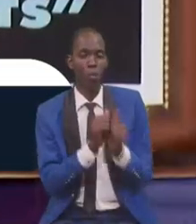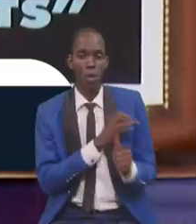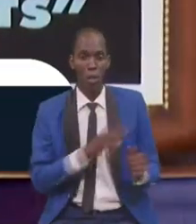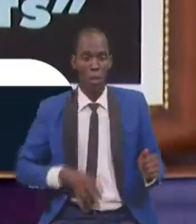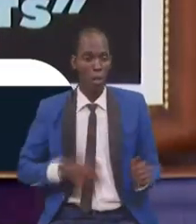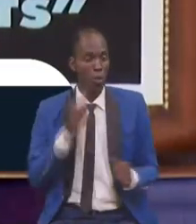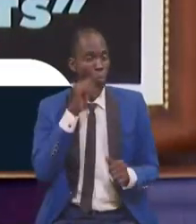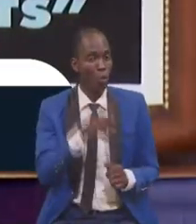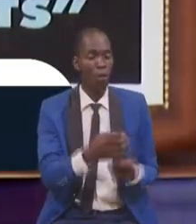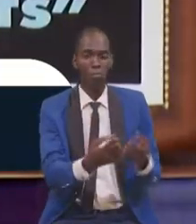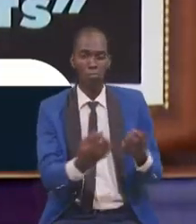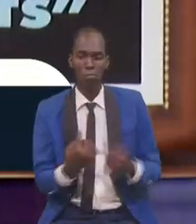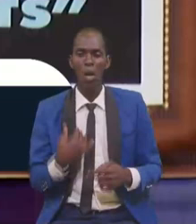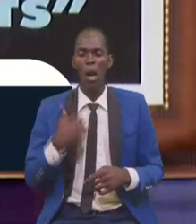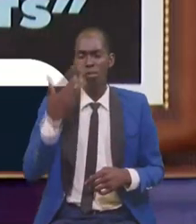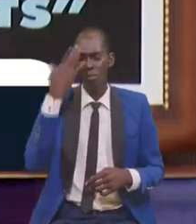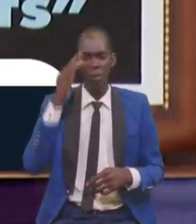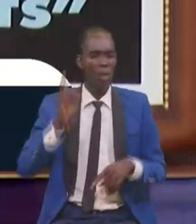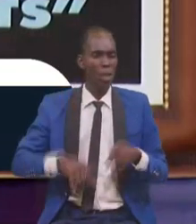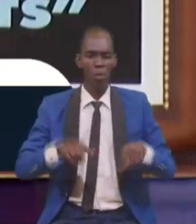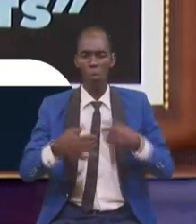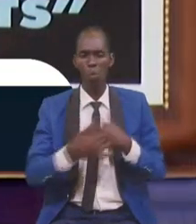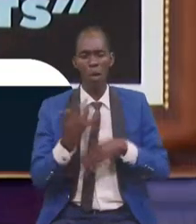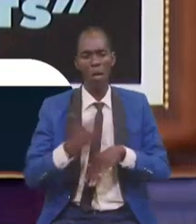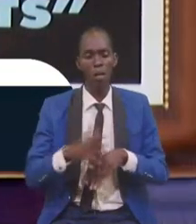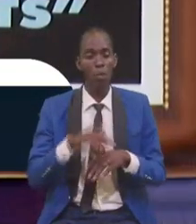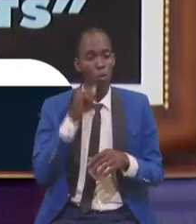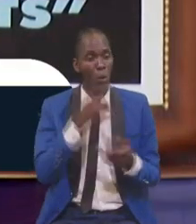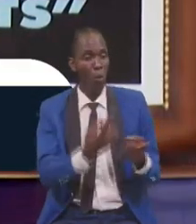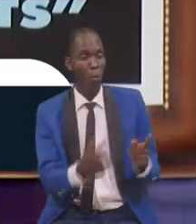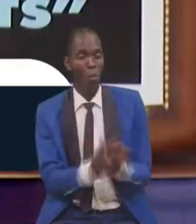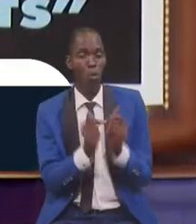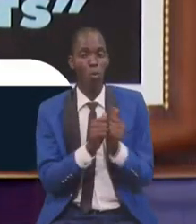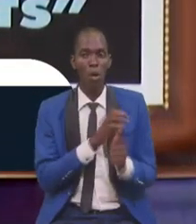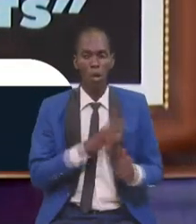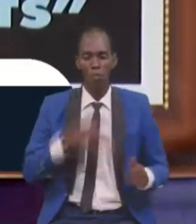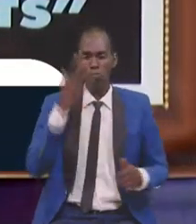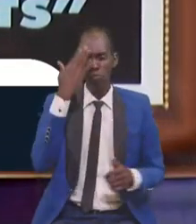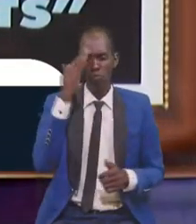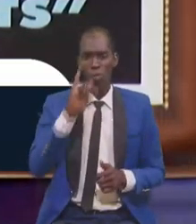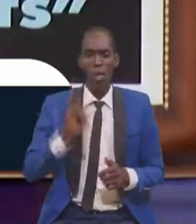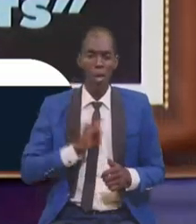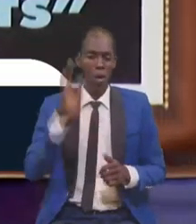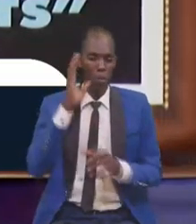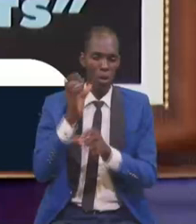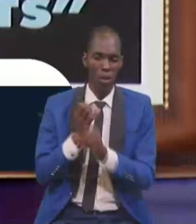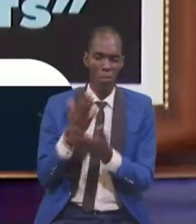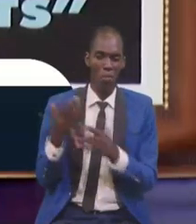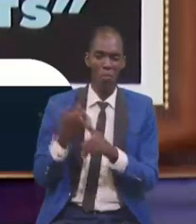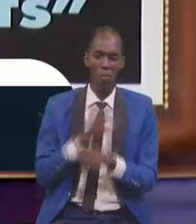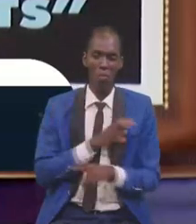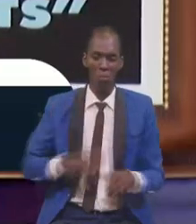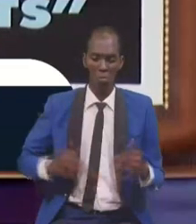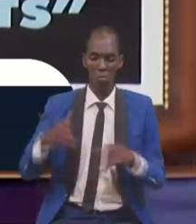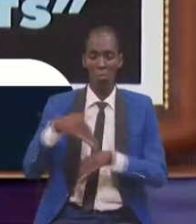elle est venue sachant que je ne vais pas retourner les mains vides. Elle est venue sachant que j'aurai quelque chose de Christ ce soir.